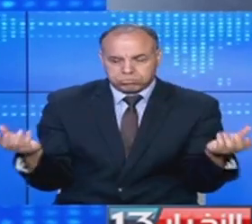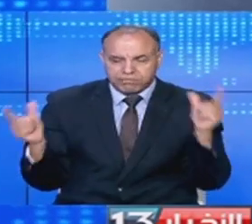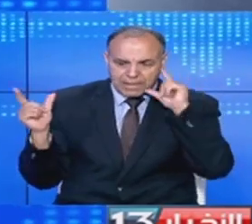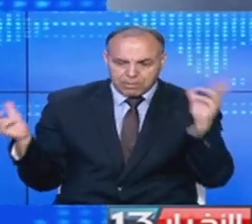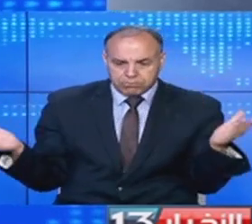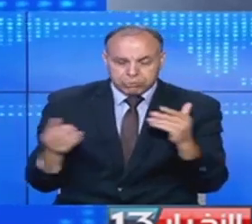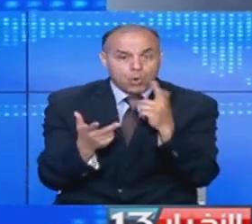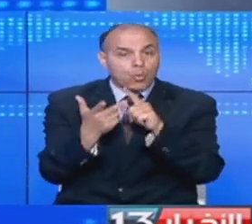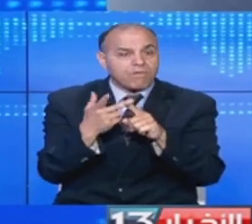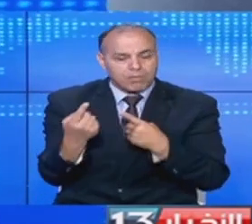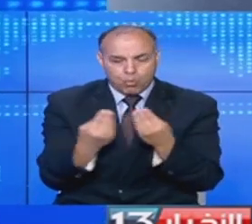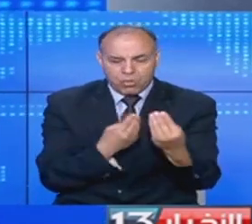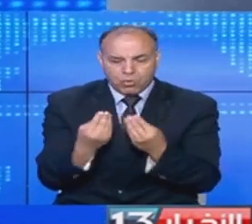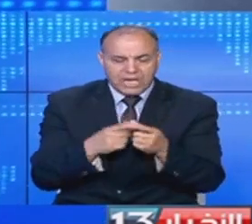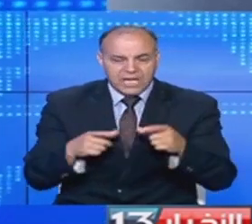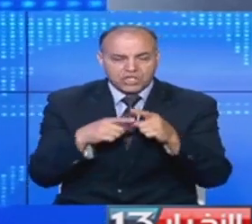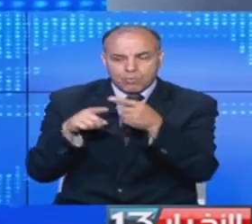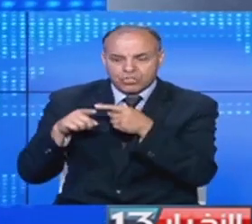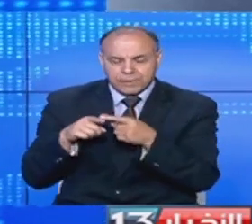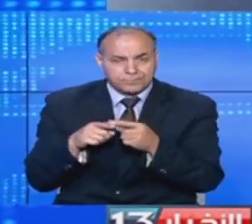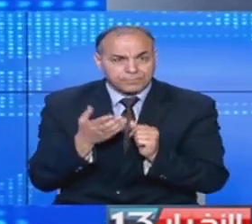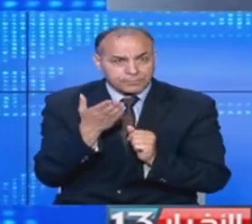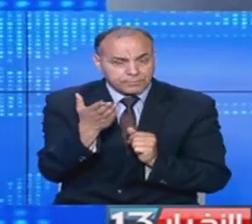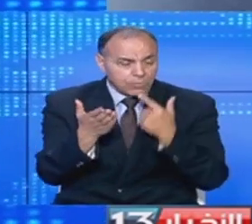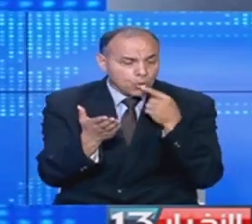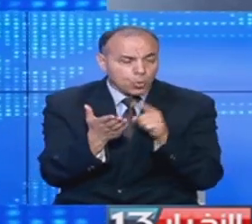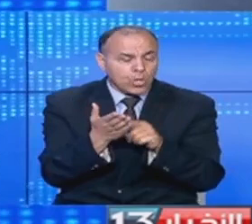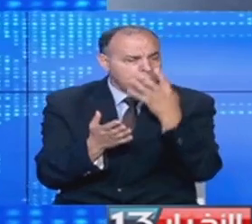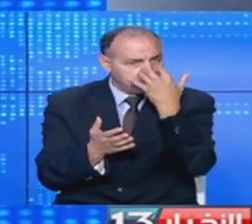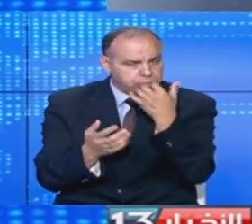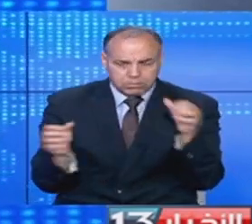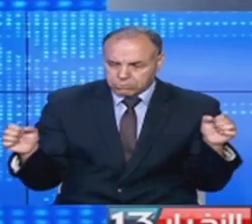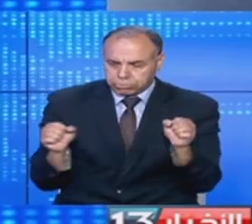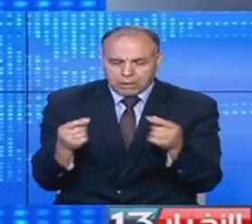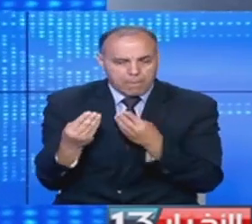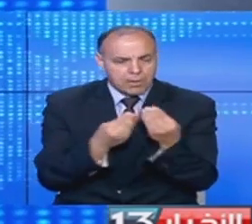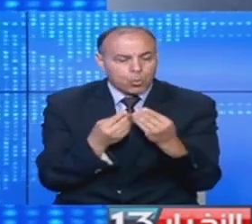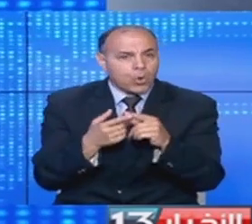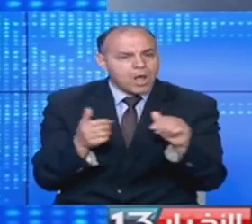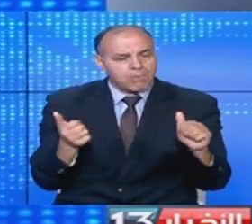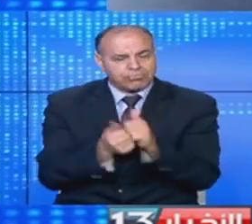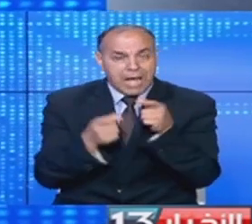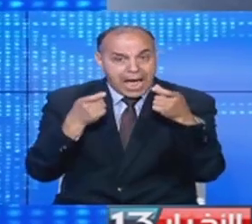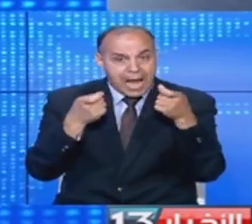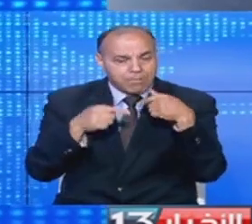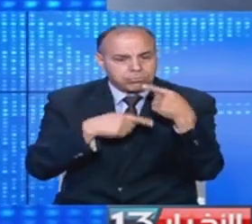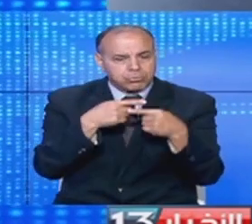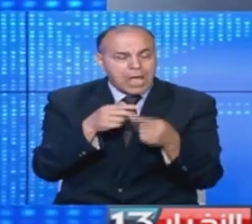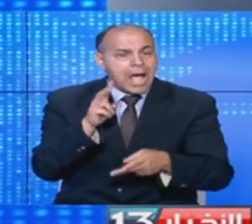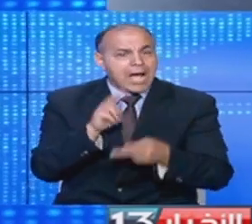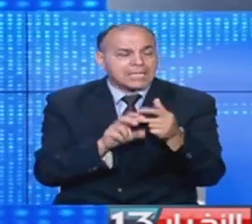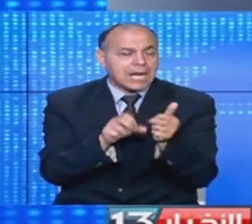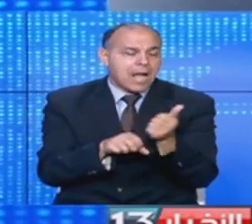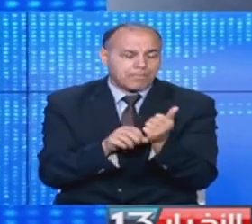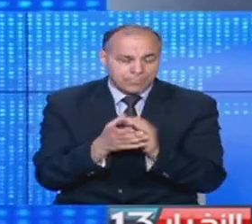في الجولة الثالثة من محادثات اللجنة المشتركة، وأشادت بجدية الطرفين في مسعى لإنهاء الحرب المستمرة منذ أكثر من